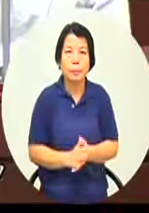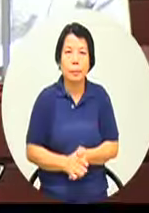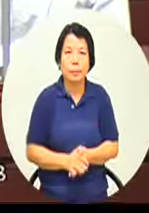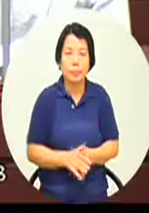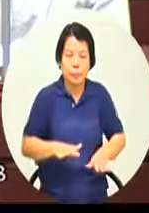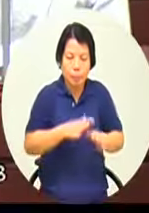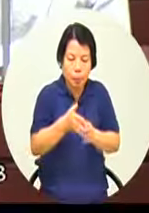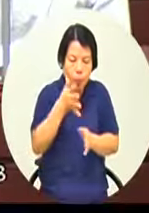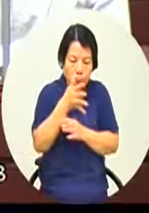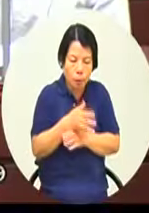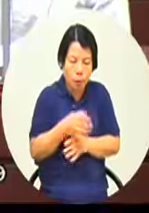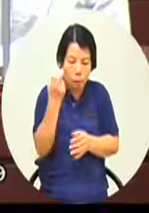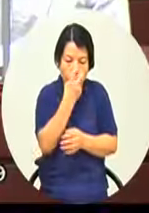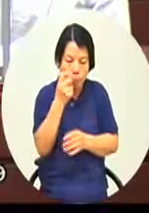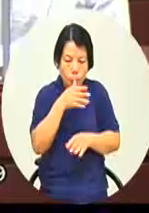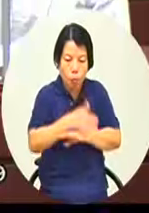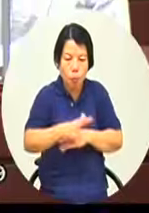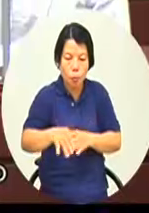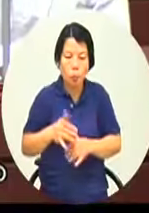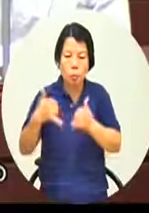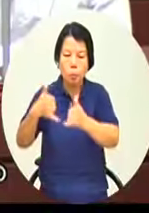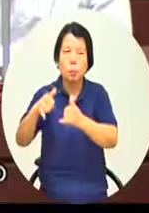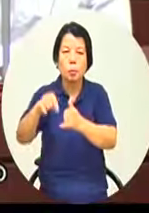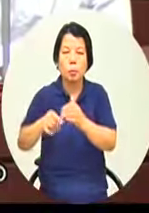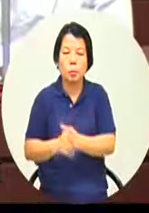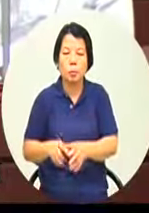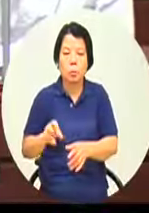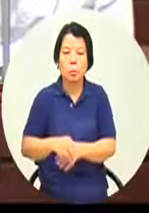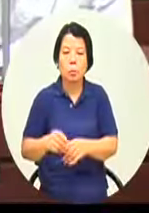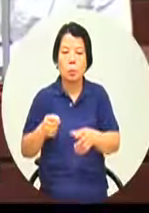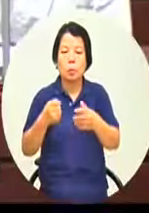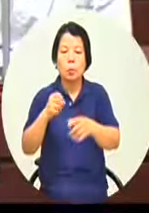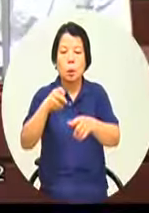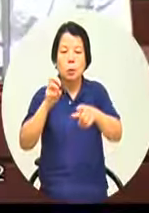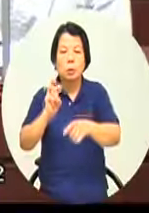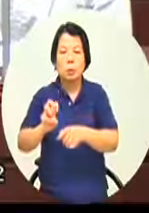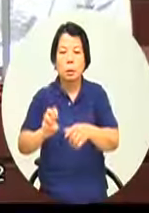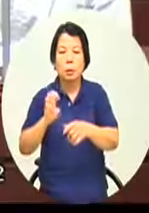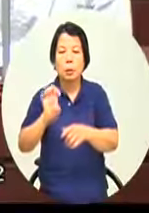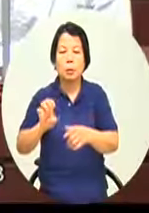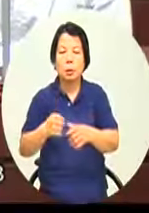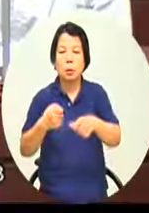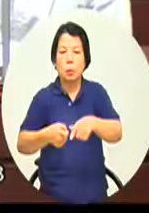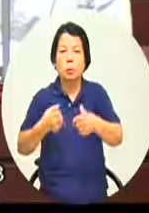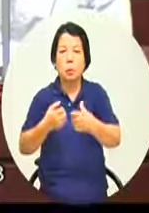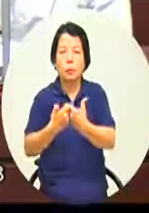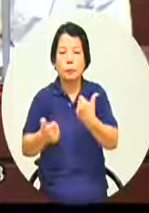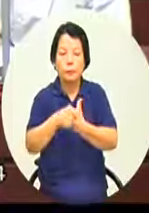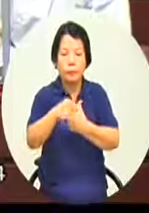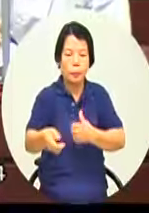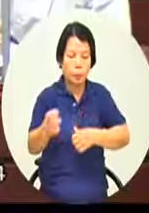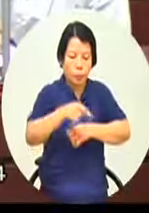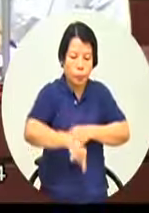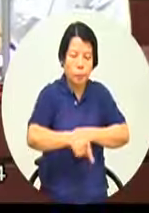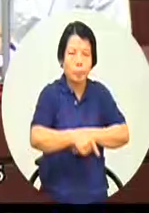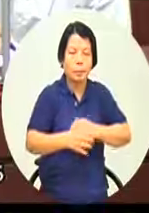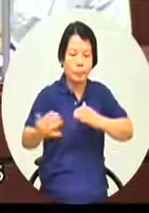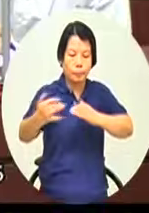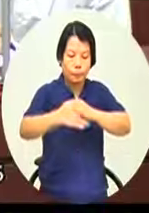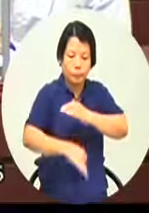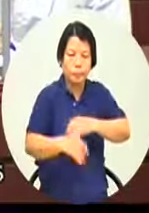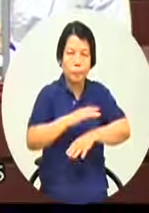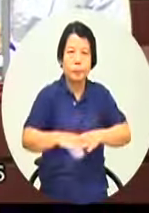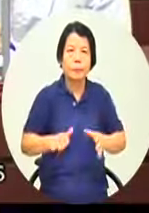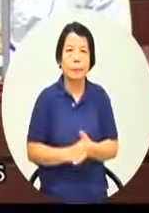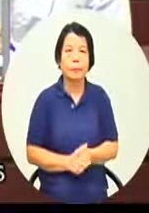们有调查，路面的部分会有可能30-40公分，那有可能会灌到他们的住家，部分地